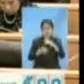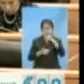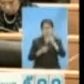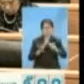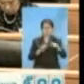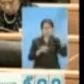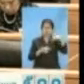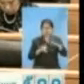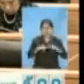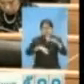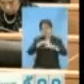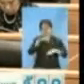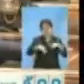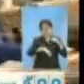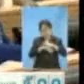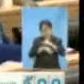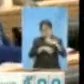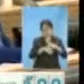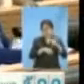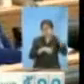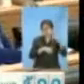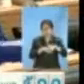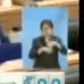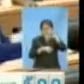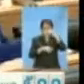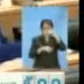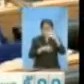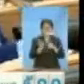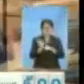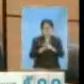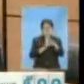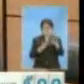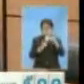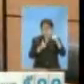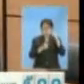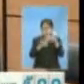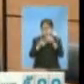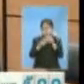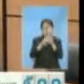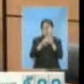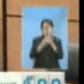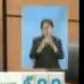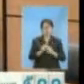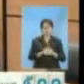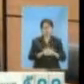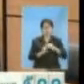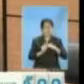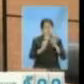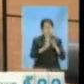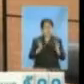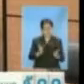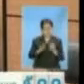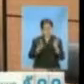ข้ามาในร่างกายเนี่ยผมก็เป็นห่วงท่านสาธิตอยู่นะก็เรียนท่านไว้ก็ฝากท่านประธานว่าเรื่องการสนับสนุนแหล่งท่องเที่